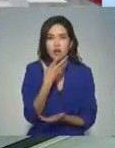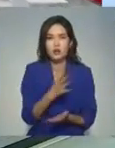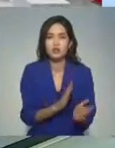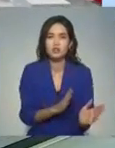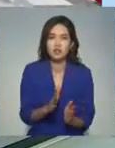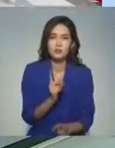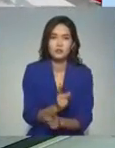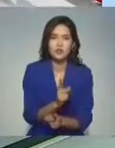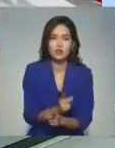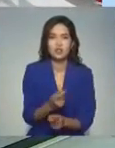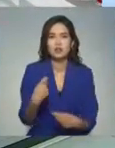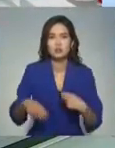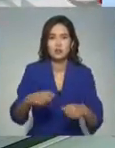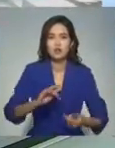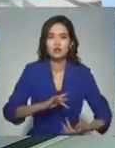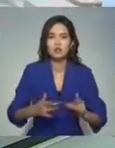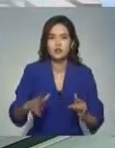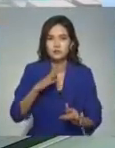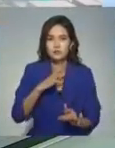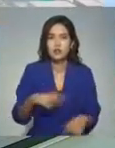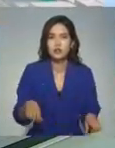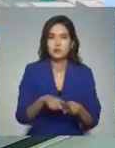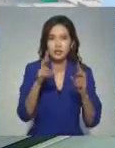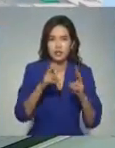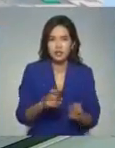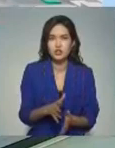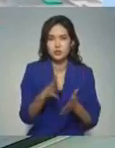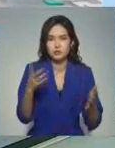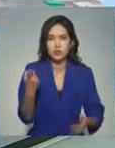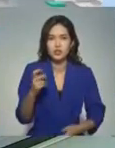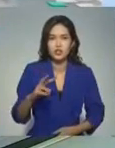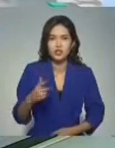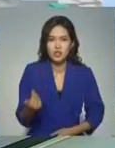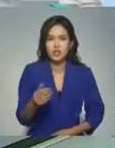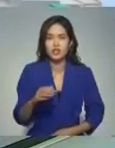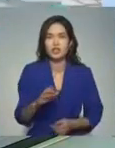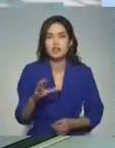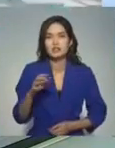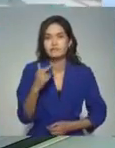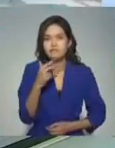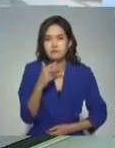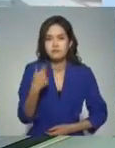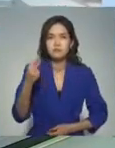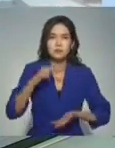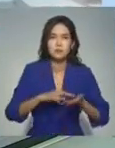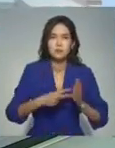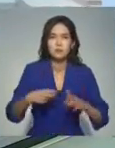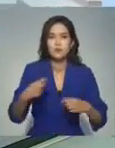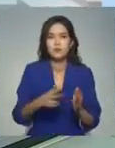налажены, запрещенные вещества продавали в соцсетях. При обысках изъяли более 100 килограммов синтетики. Ее планировали